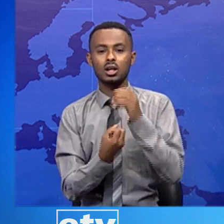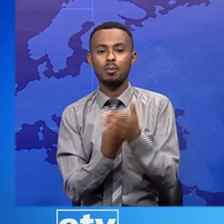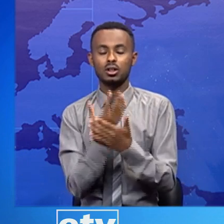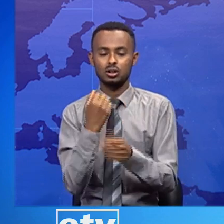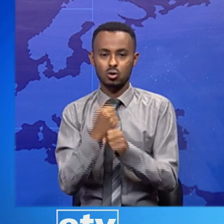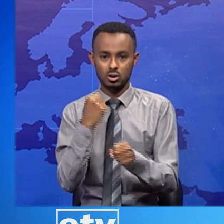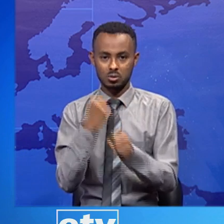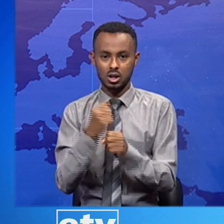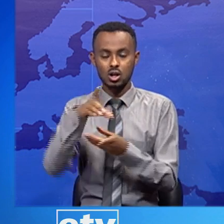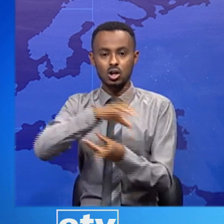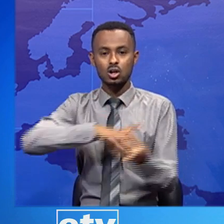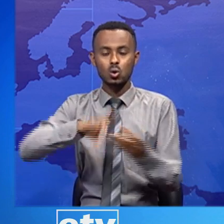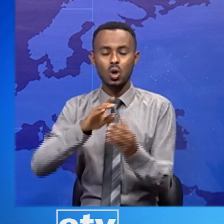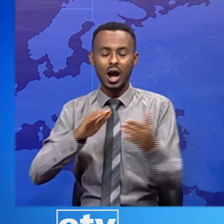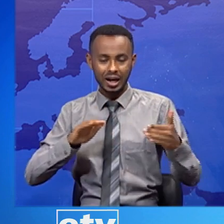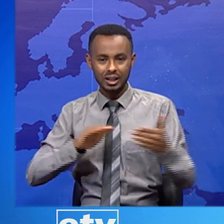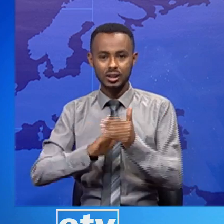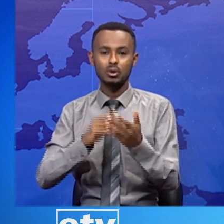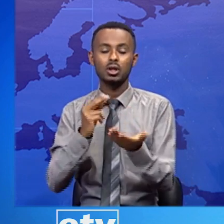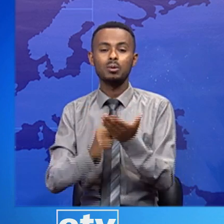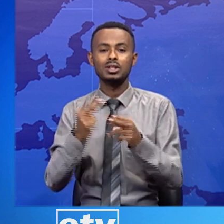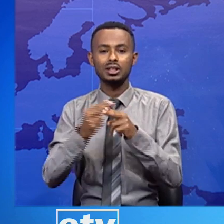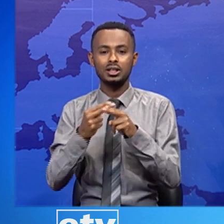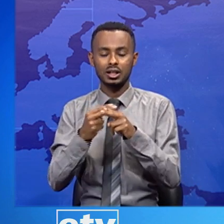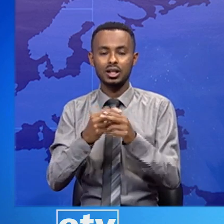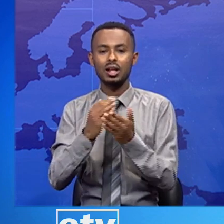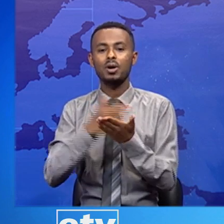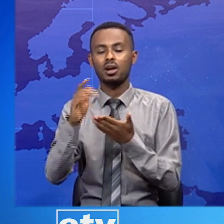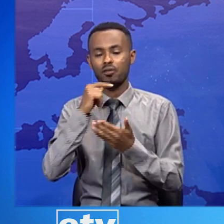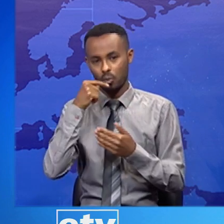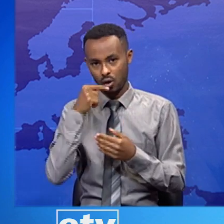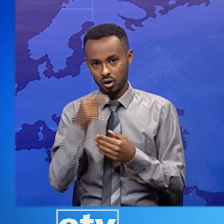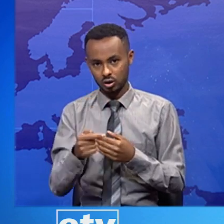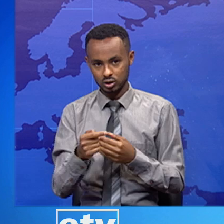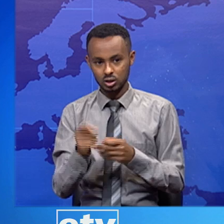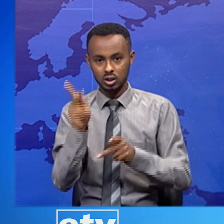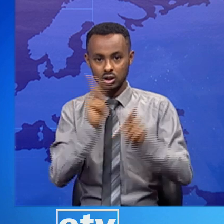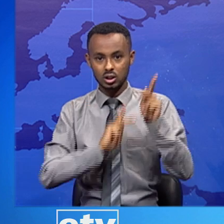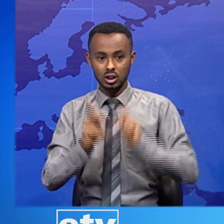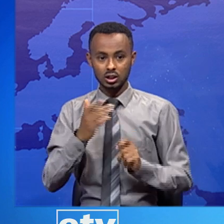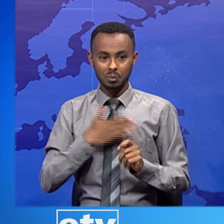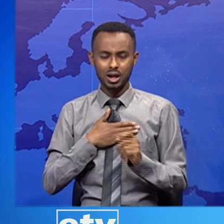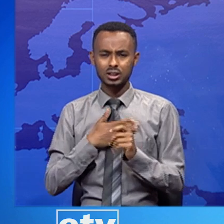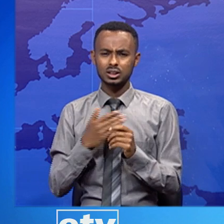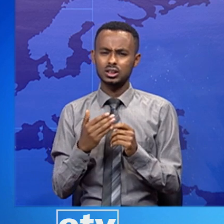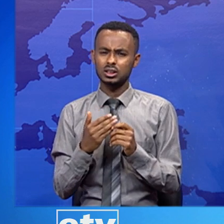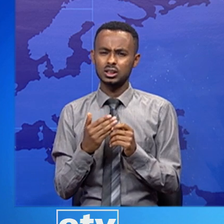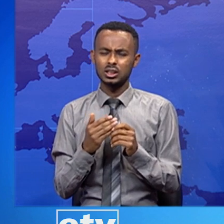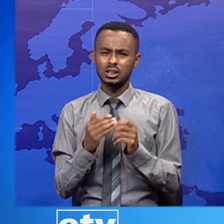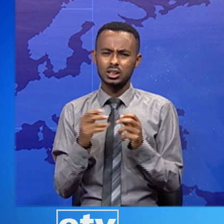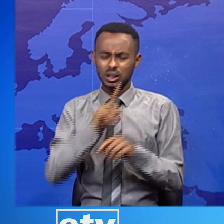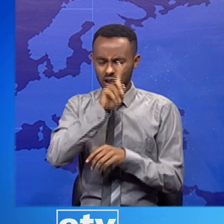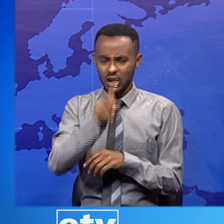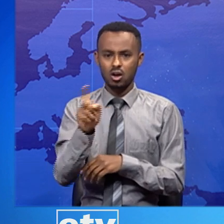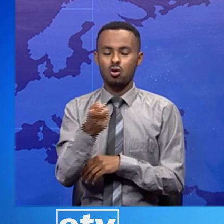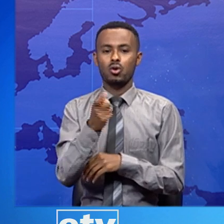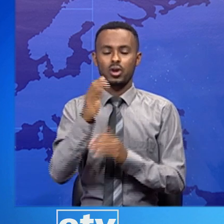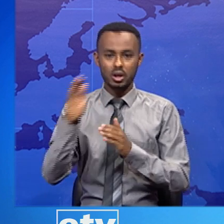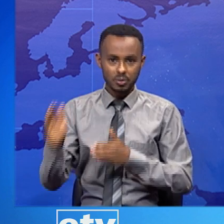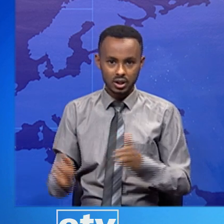ለመስራት ለማስተዋወቅ ለመስራት የገጠመው ክልሉ የበጀት ጥረት ብለዋል። ለመቀበል የህዝባችን አንገብጋቢ ጥያቄ